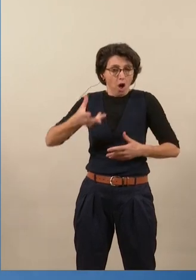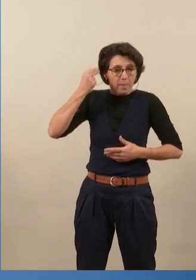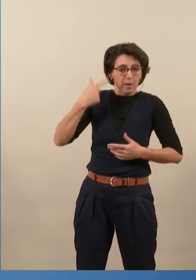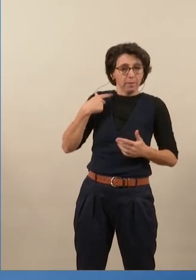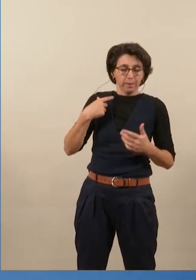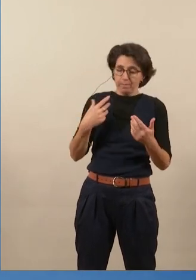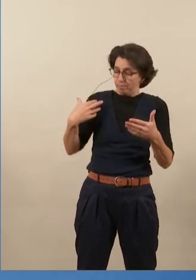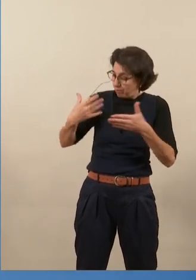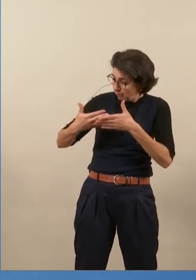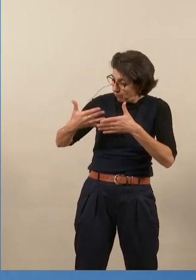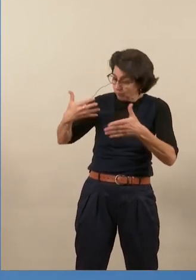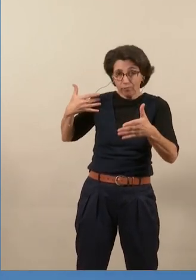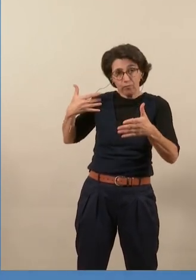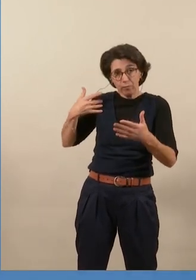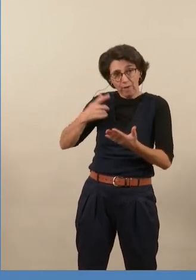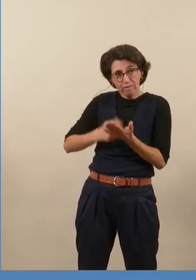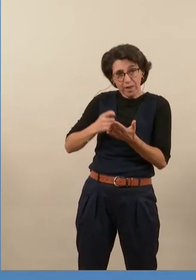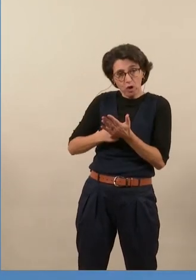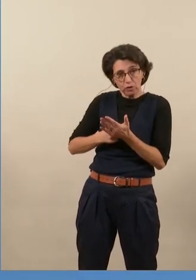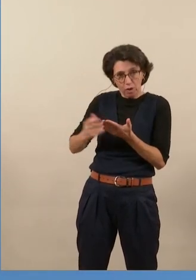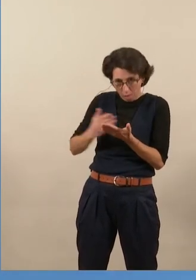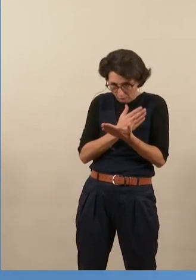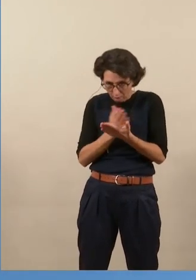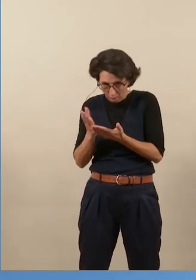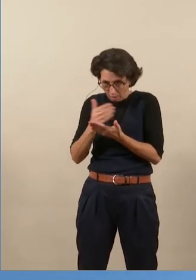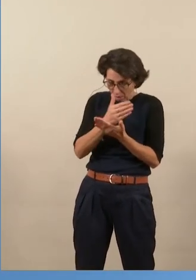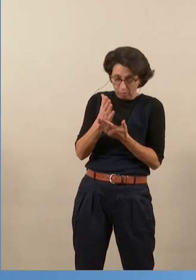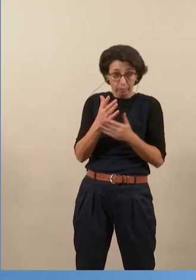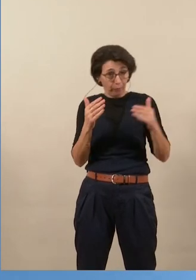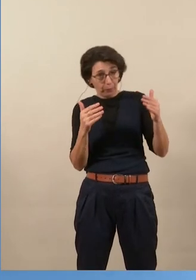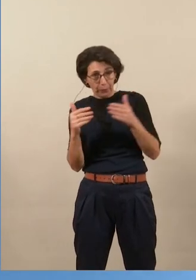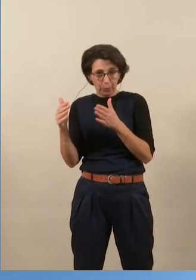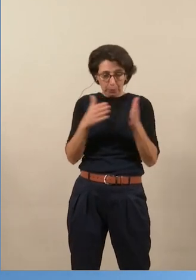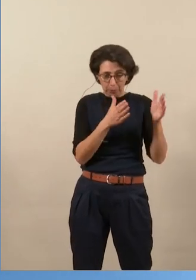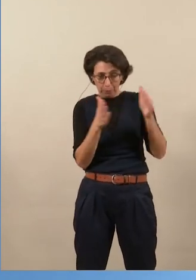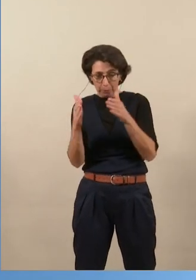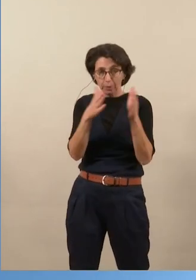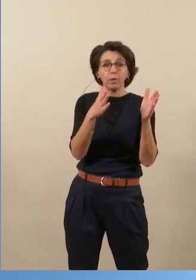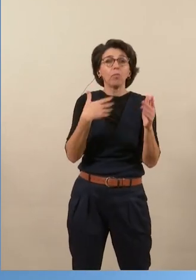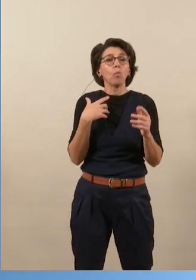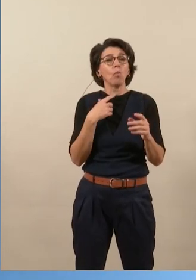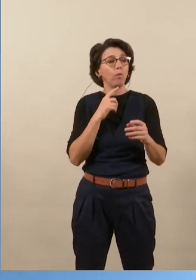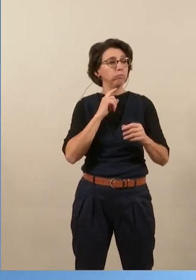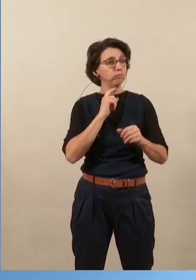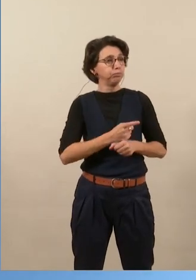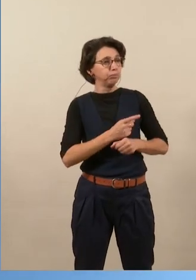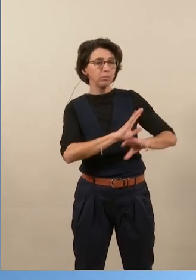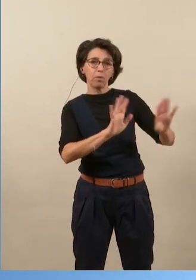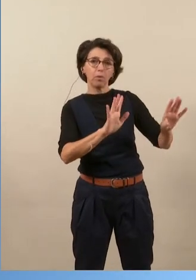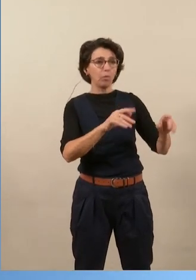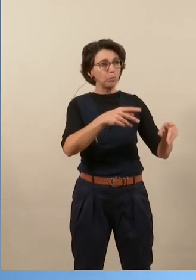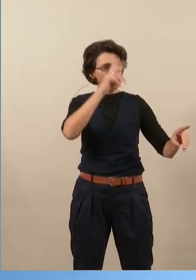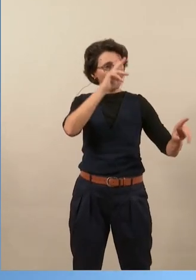trajectoire financière comme vous le dites voyez bien où elle mène parce que moi jeaccuse personne d'être stupide